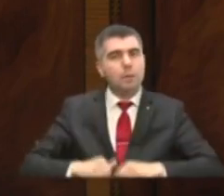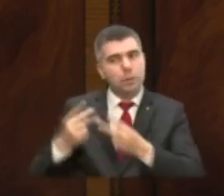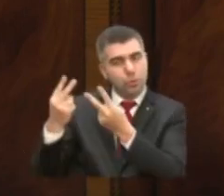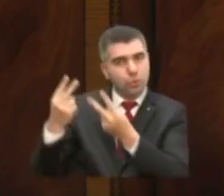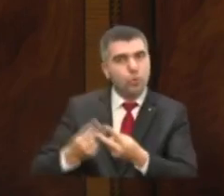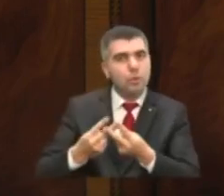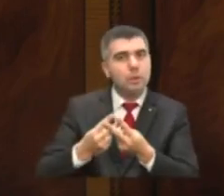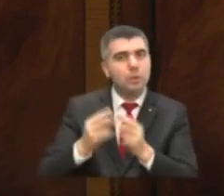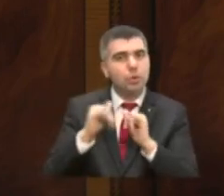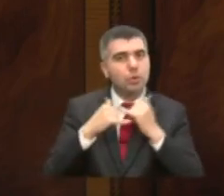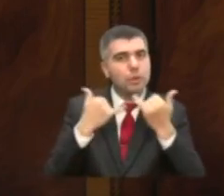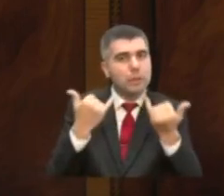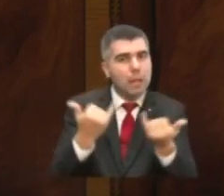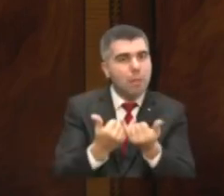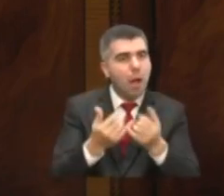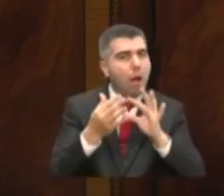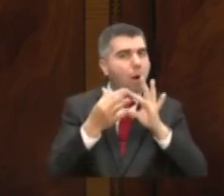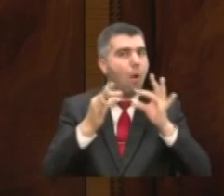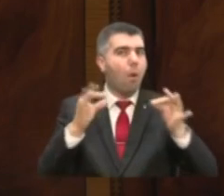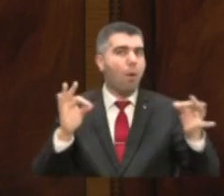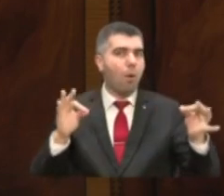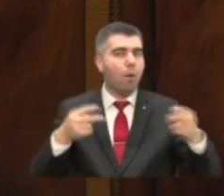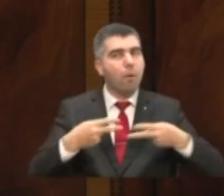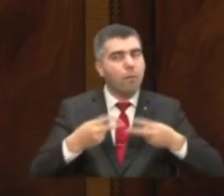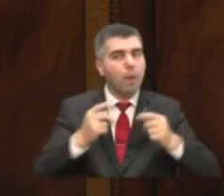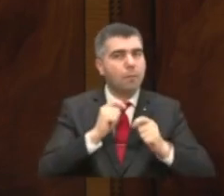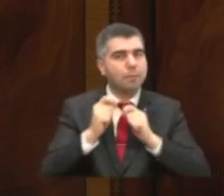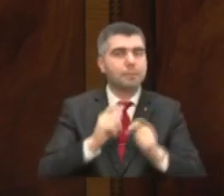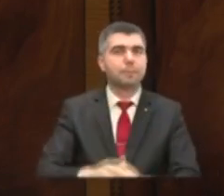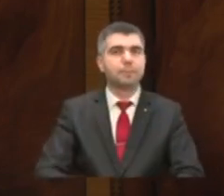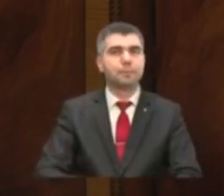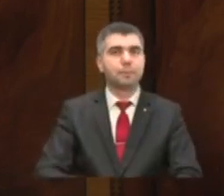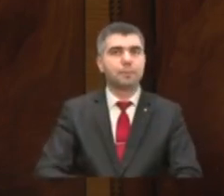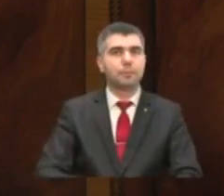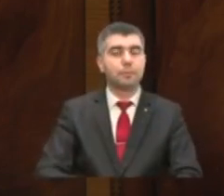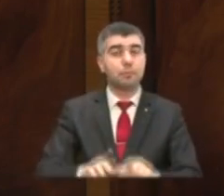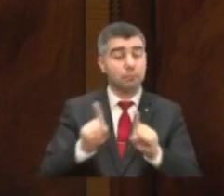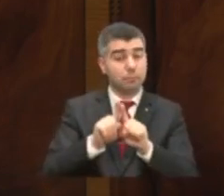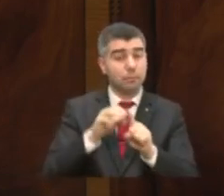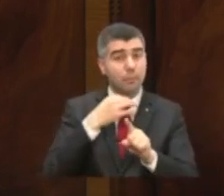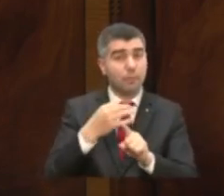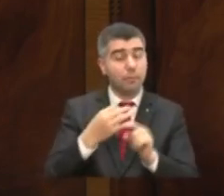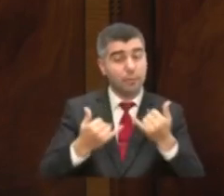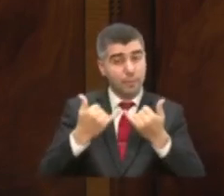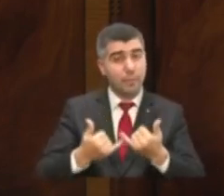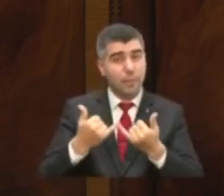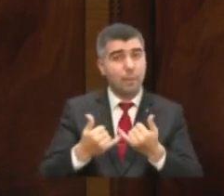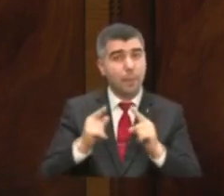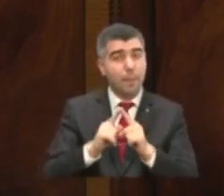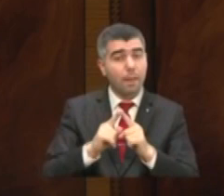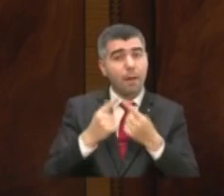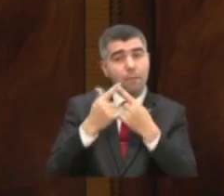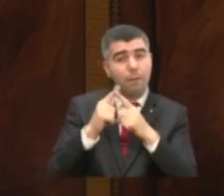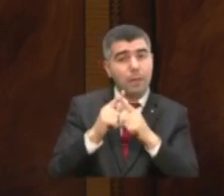ديالها توضعت بطريقة مندمجة. ولكن بفعل الواقع، بفعل الواقع هناك استراتيجيات